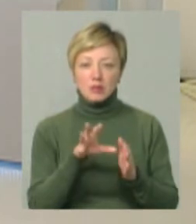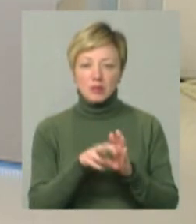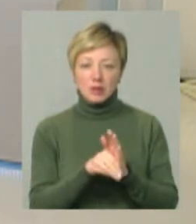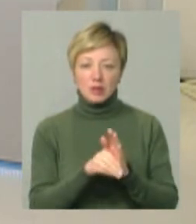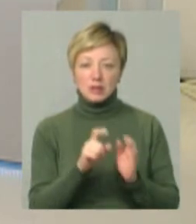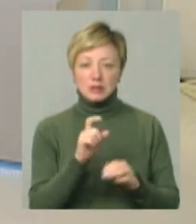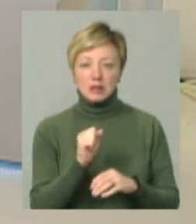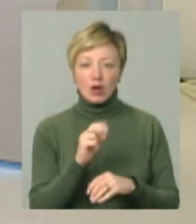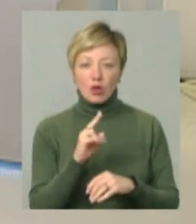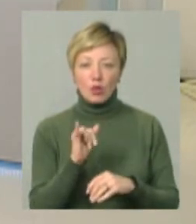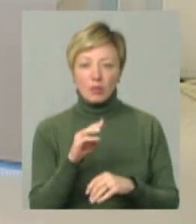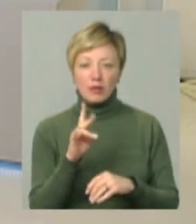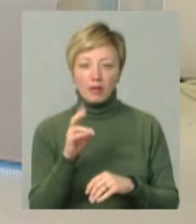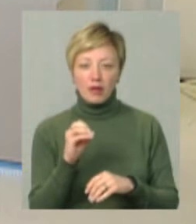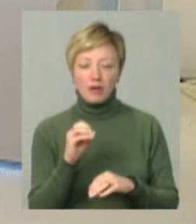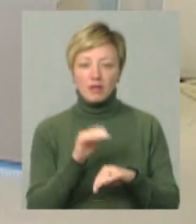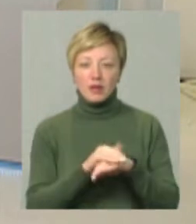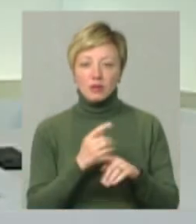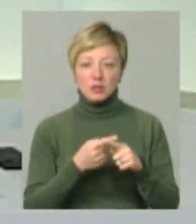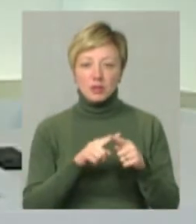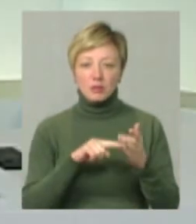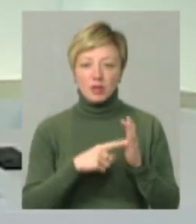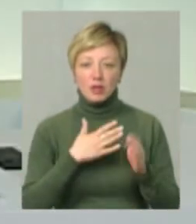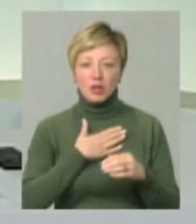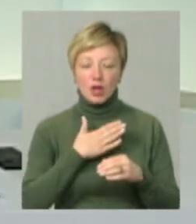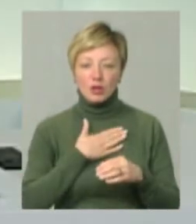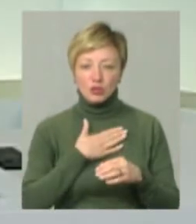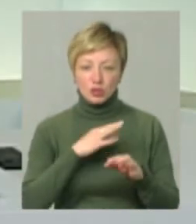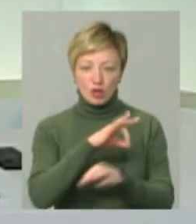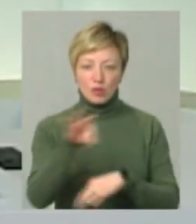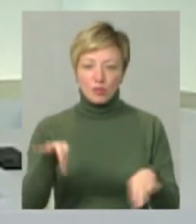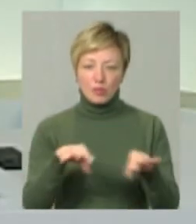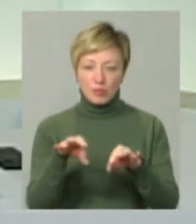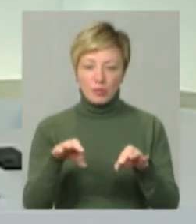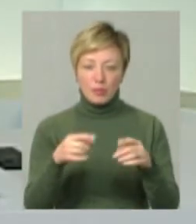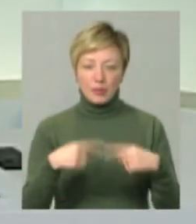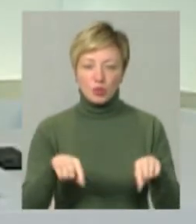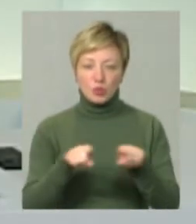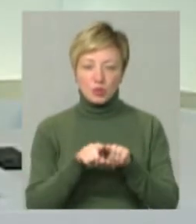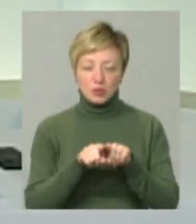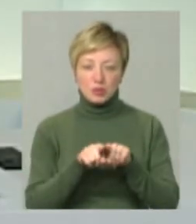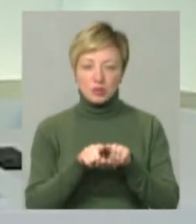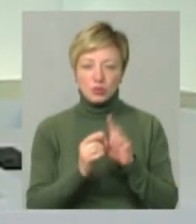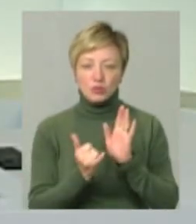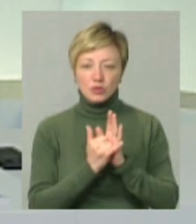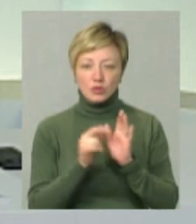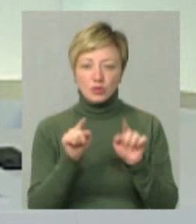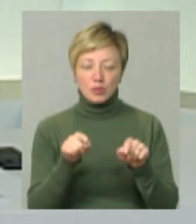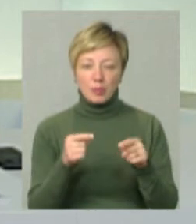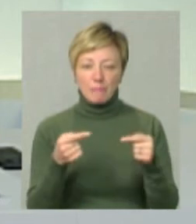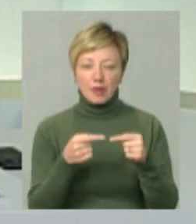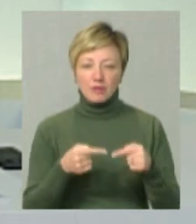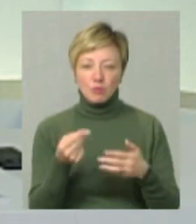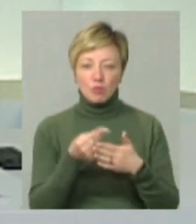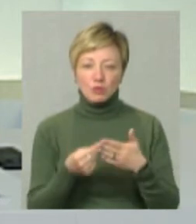населеного пункту Закупне, але це виявилося, що це мітки наших геодезичних підрозділів, які встановлювали там